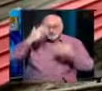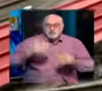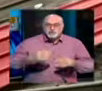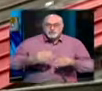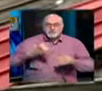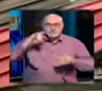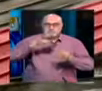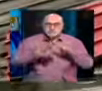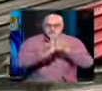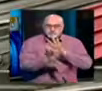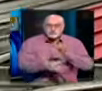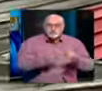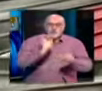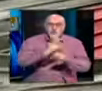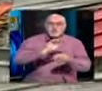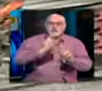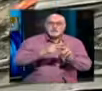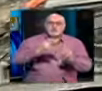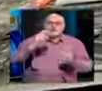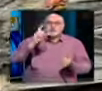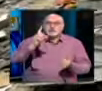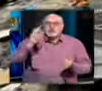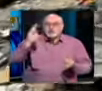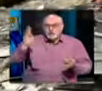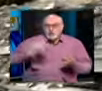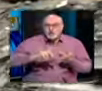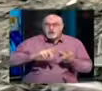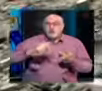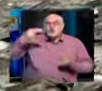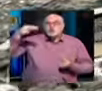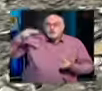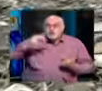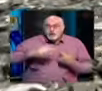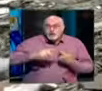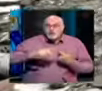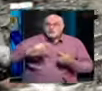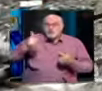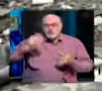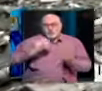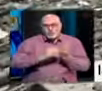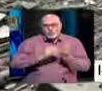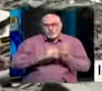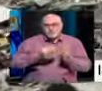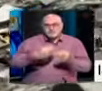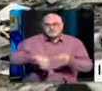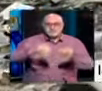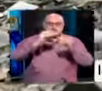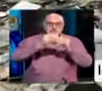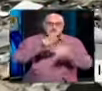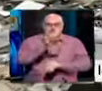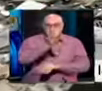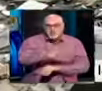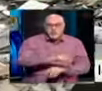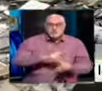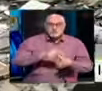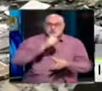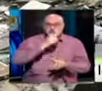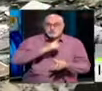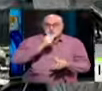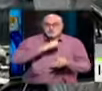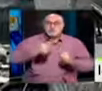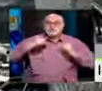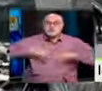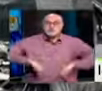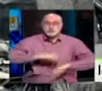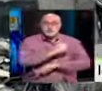دير البلح والنصيرات وسط القطاع مخلفا مزيدا من الشهداء والجرحى. وفي هذا الصدد قالت وزارة الصحة